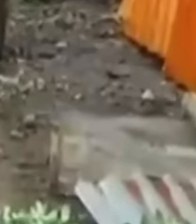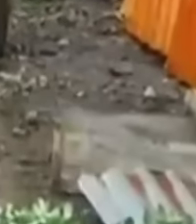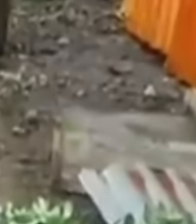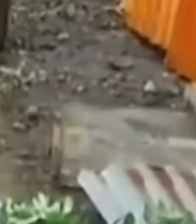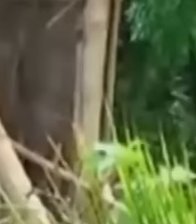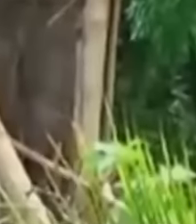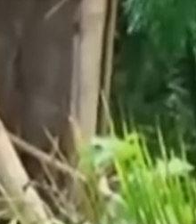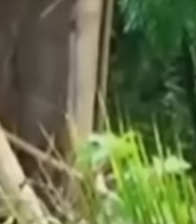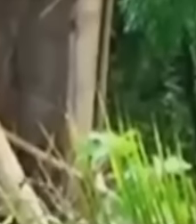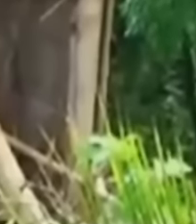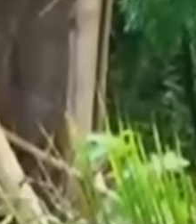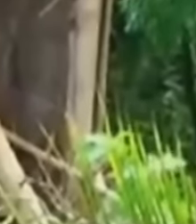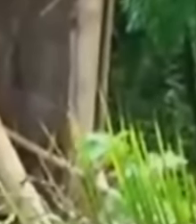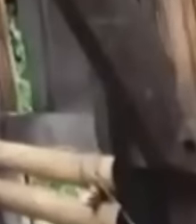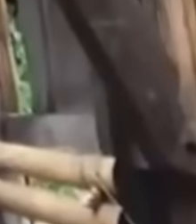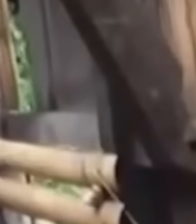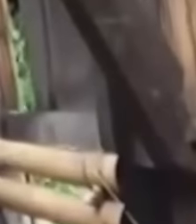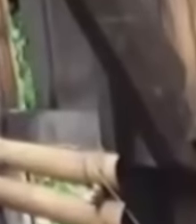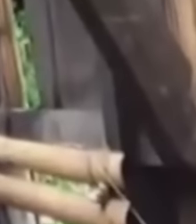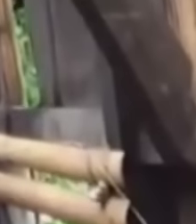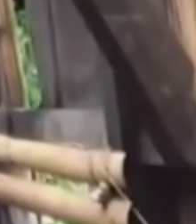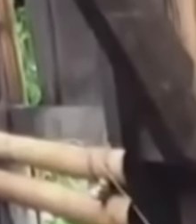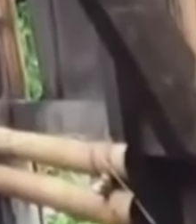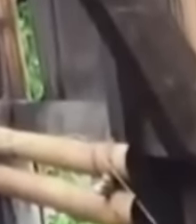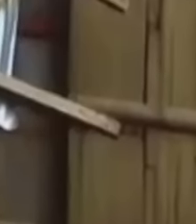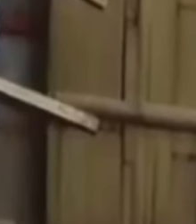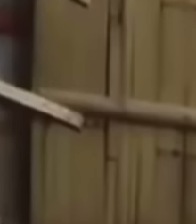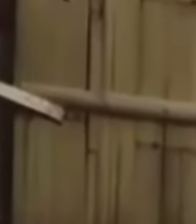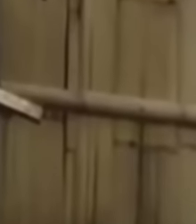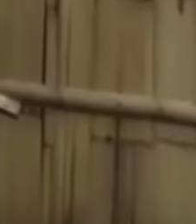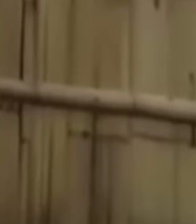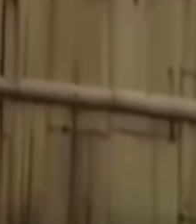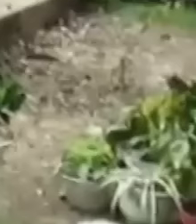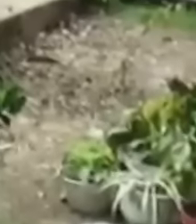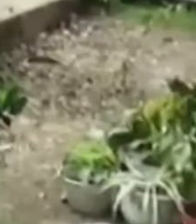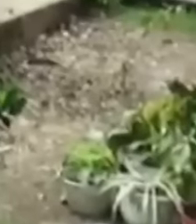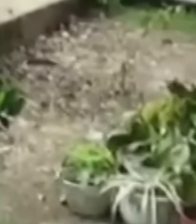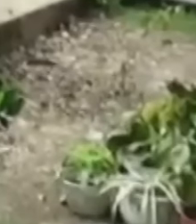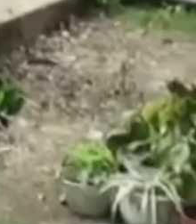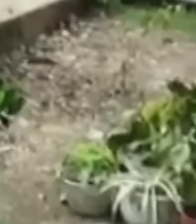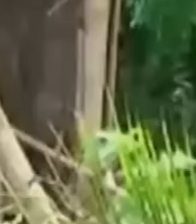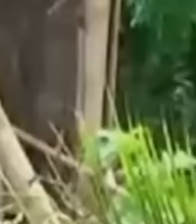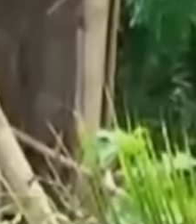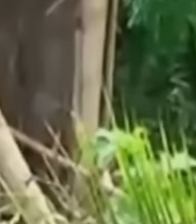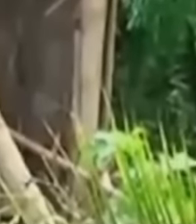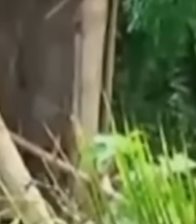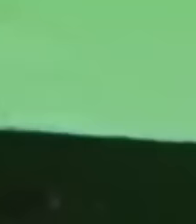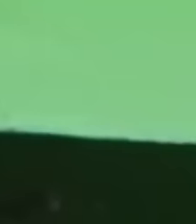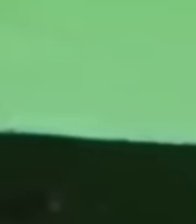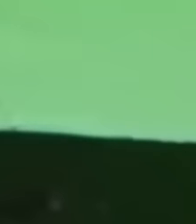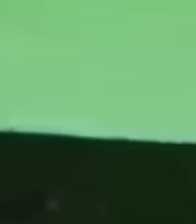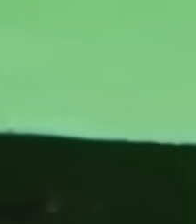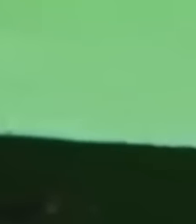fasilitas umum rusak. Angin kencang juga merusak tanaman jagung, padi, dan pohon-pohon besar. Pasca musibah puting beliung, warga bergotong